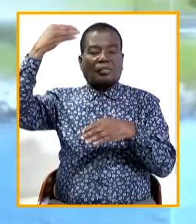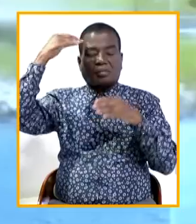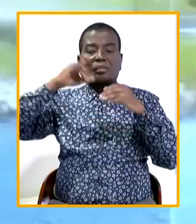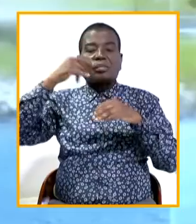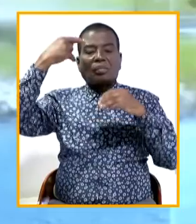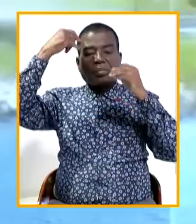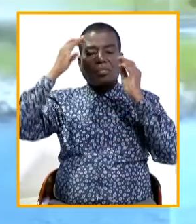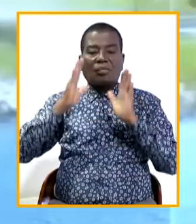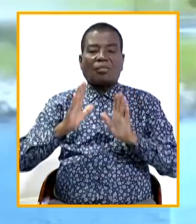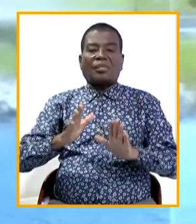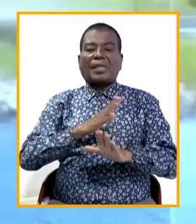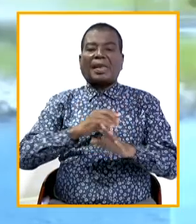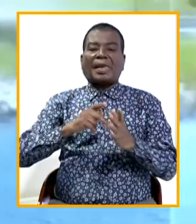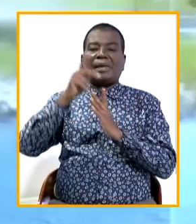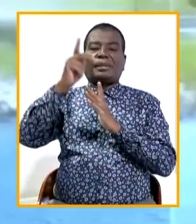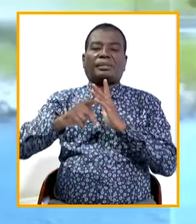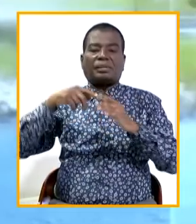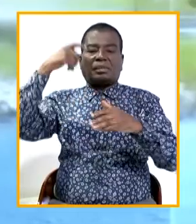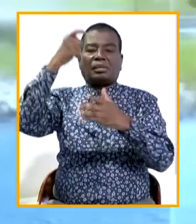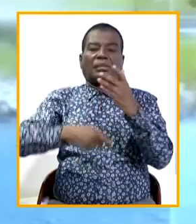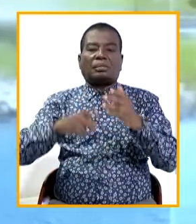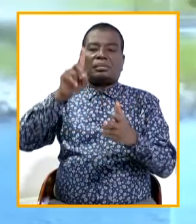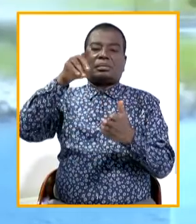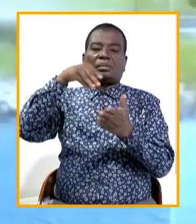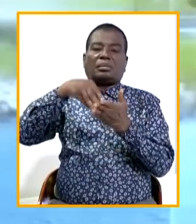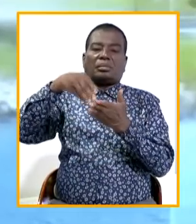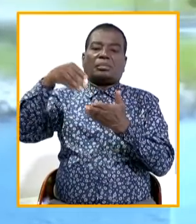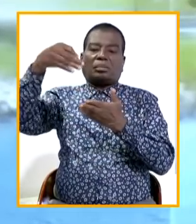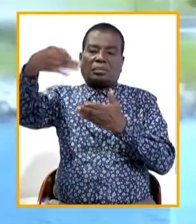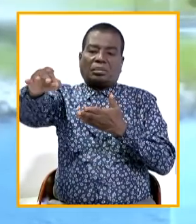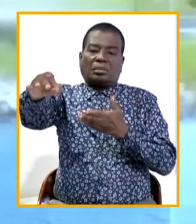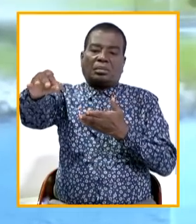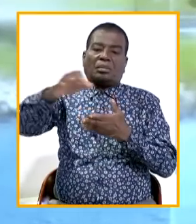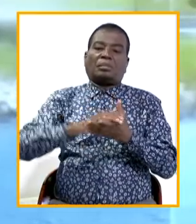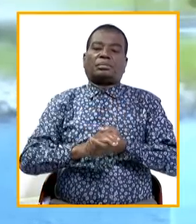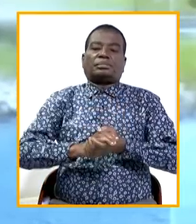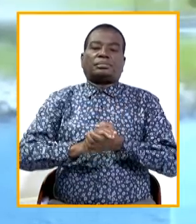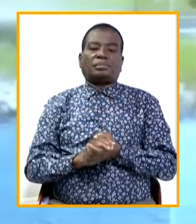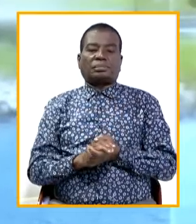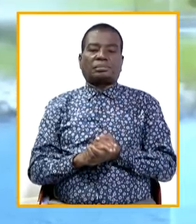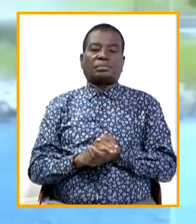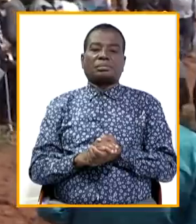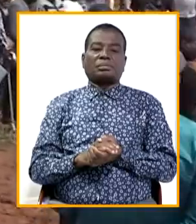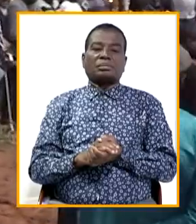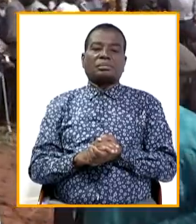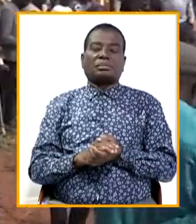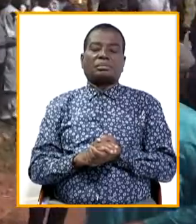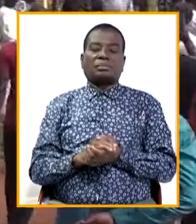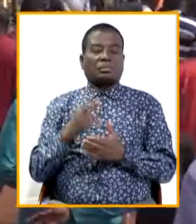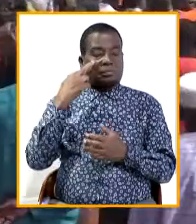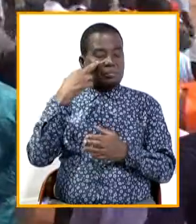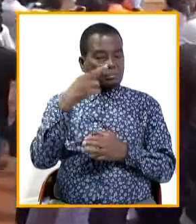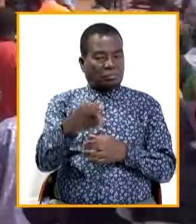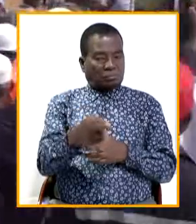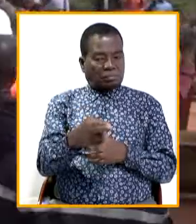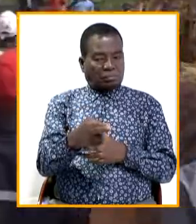du Worba et le programme va coûter 1,4 milliard de francs CFA. Les regards en